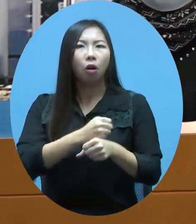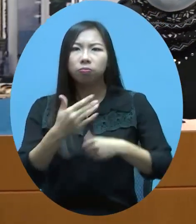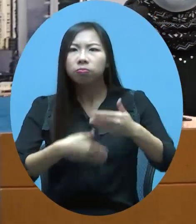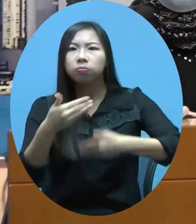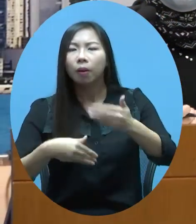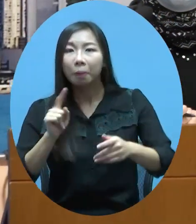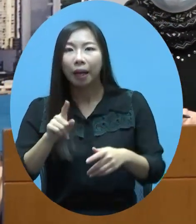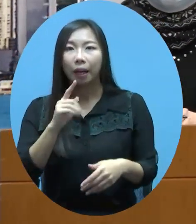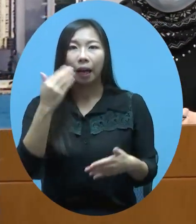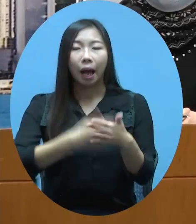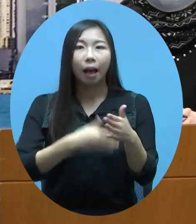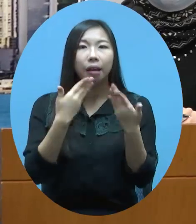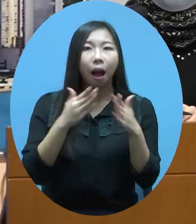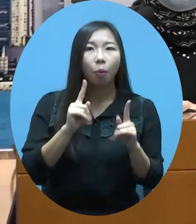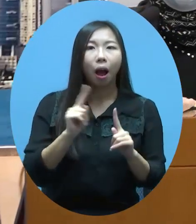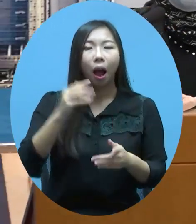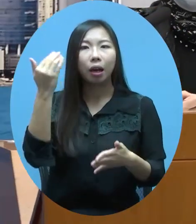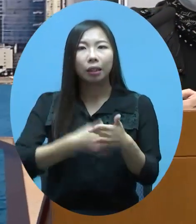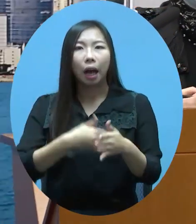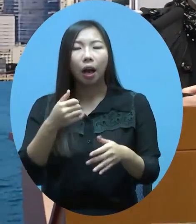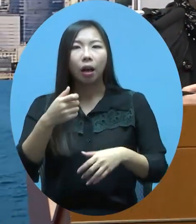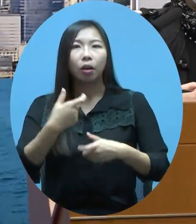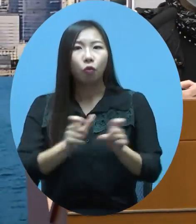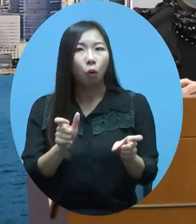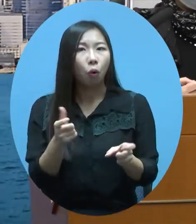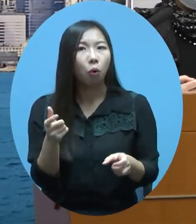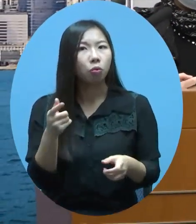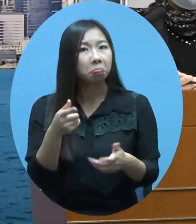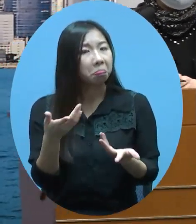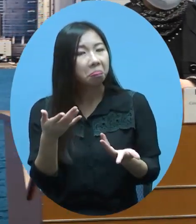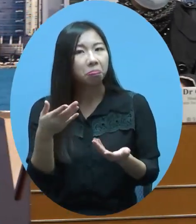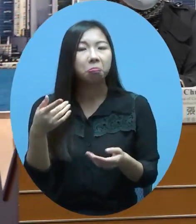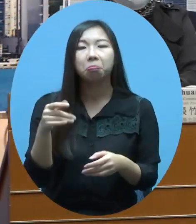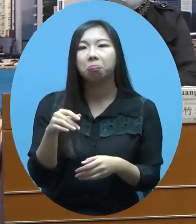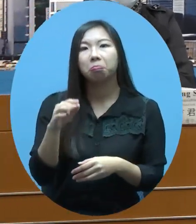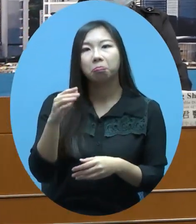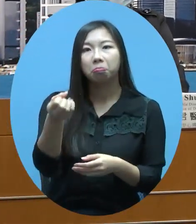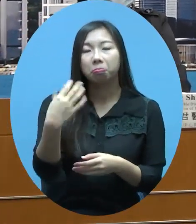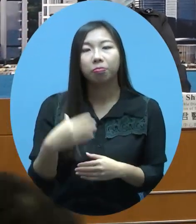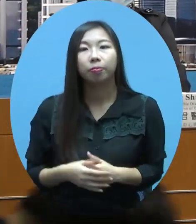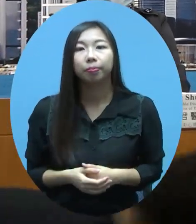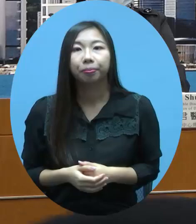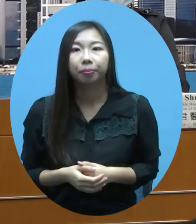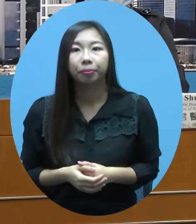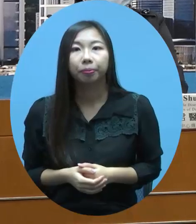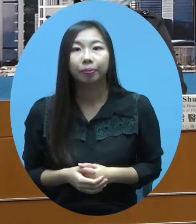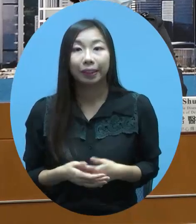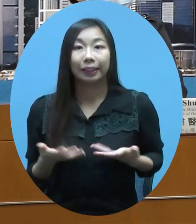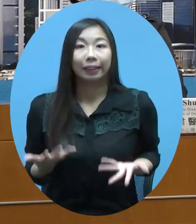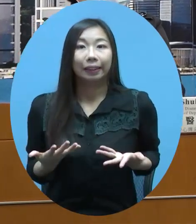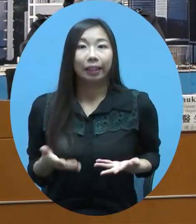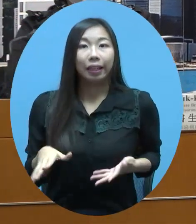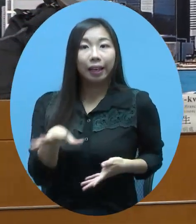會扣價或者減人工咁樣？可唔可以講呢樣嘢？唔該。 我哋而家暫時咧都